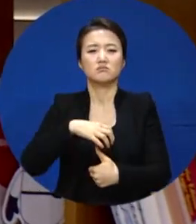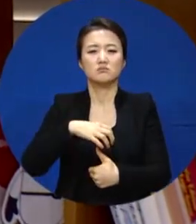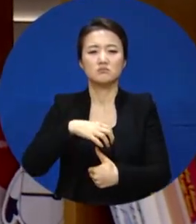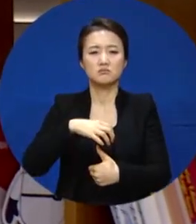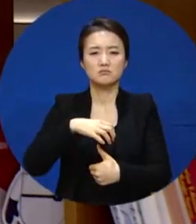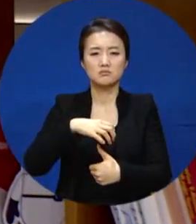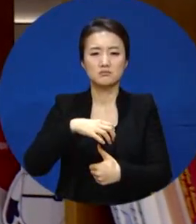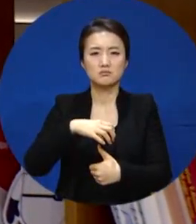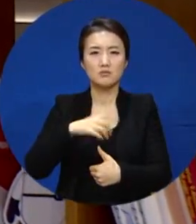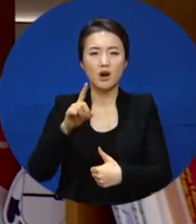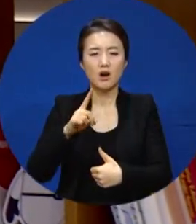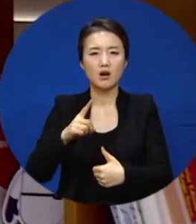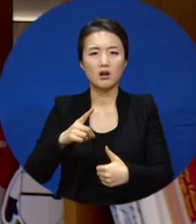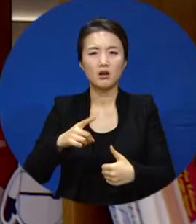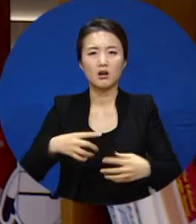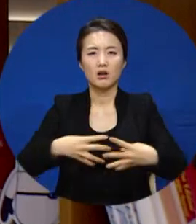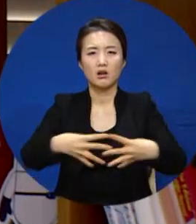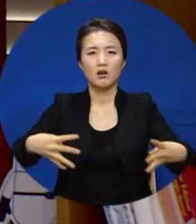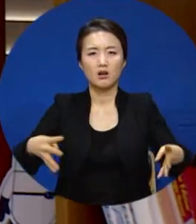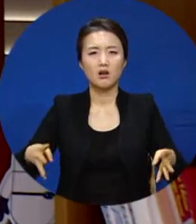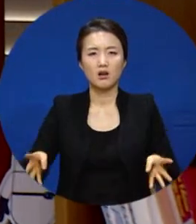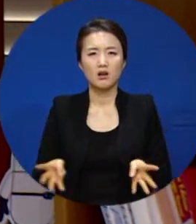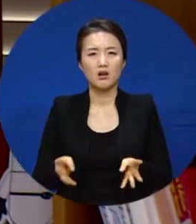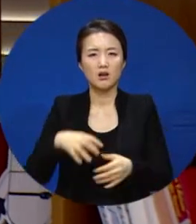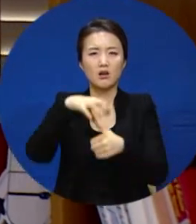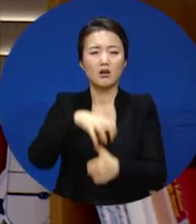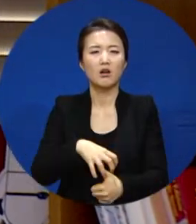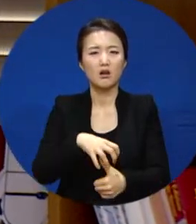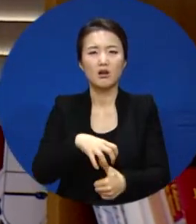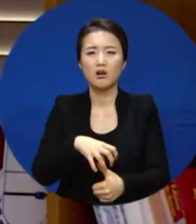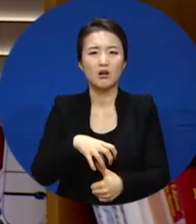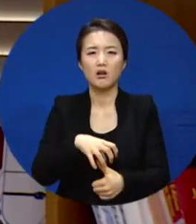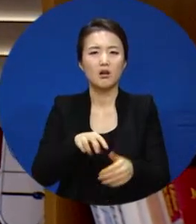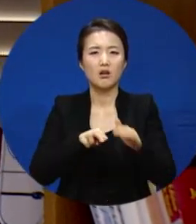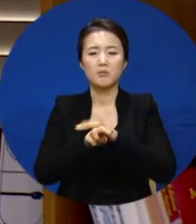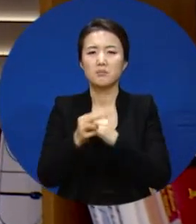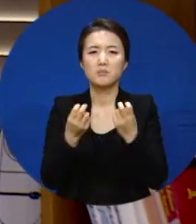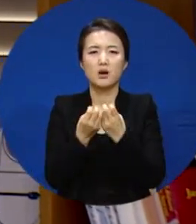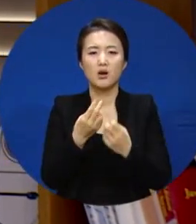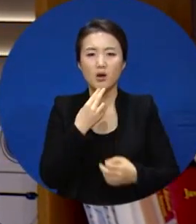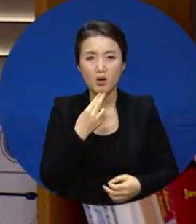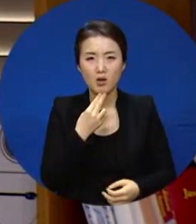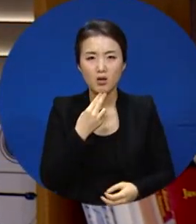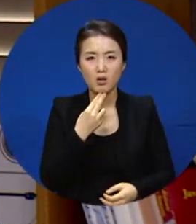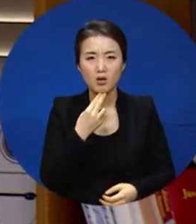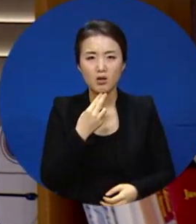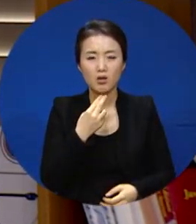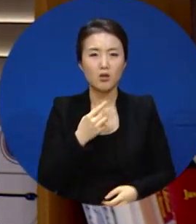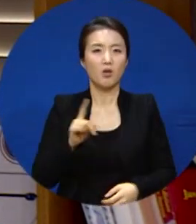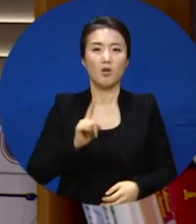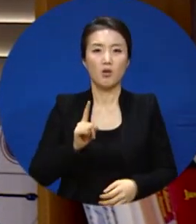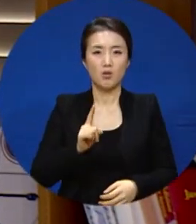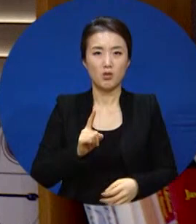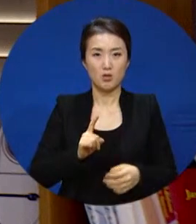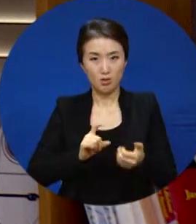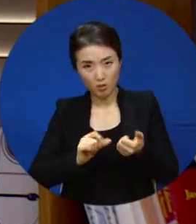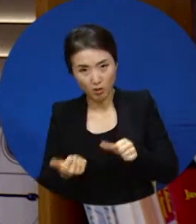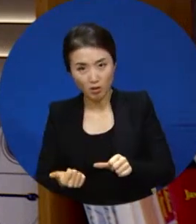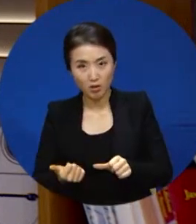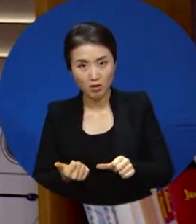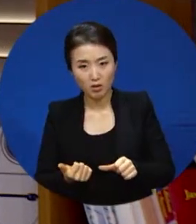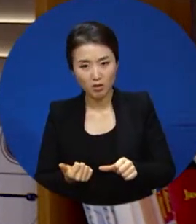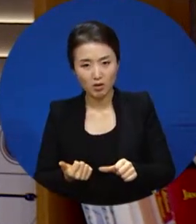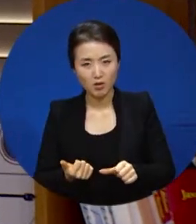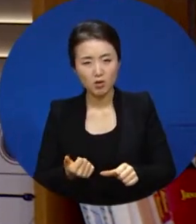사면 처가 라고요 들어왔죠 음 사면초가 근데 거기서 하고 죽어야 되거든 거의 못 들어요 근데 하고는